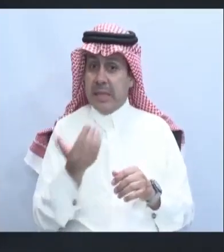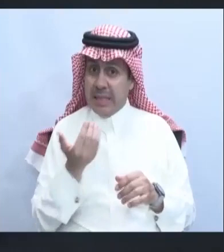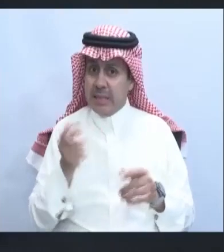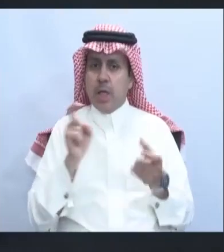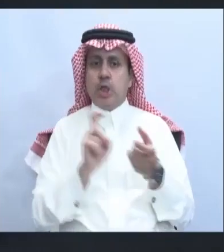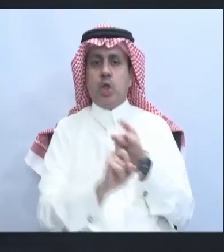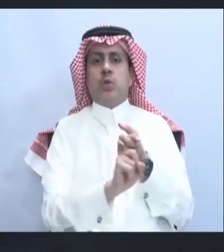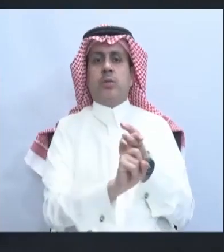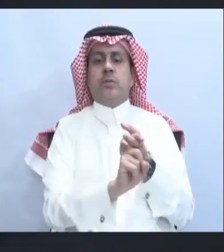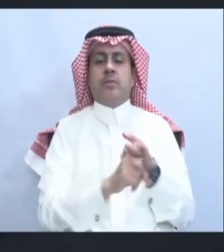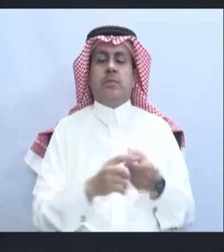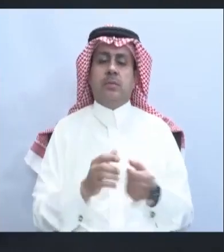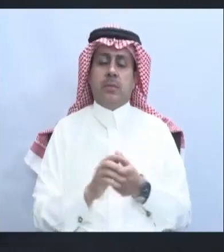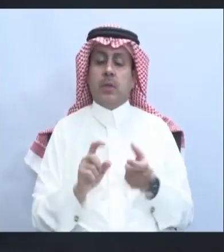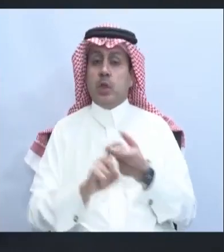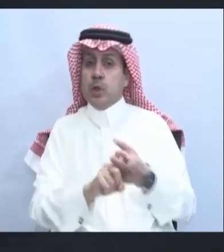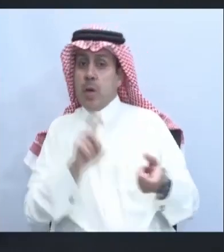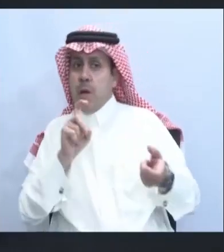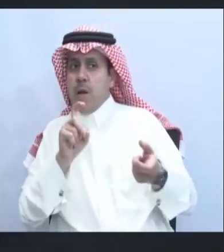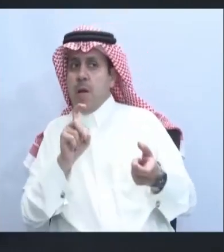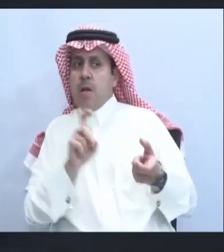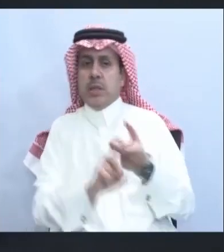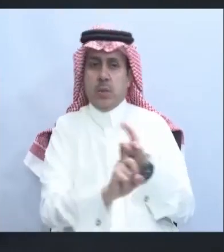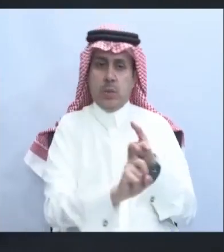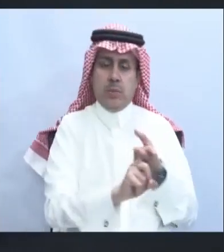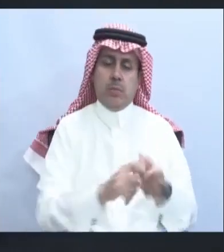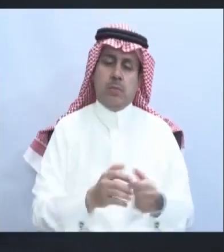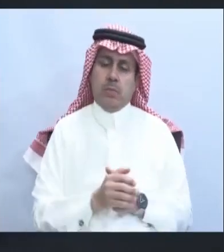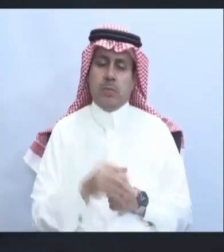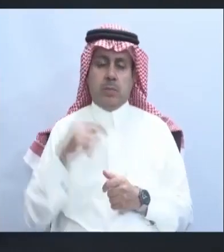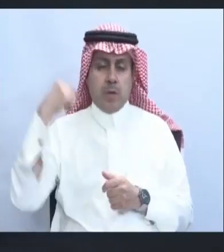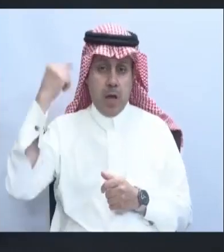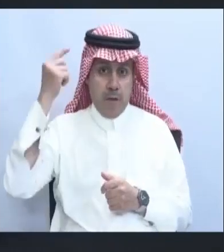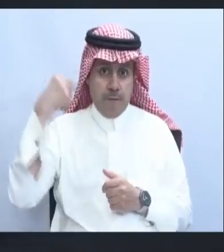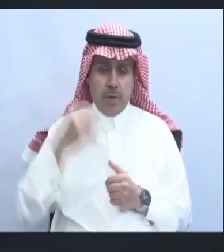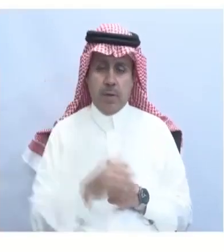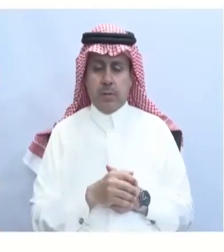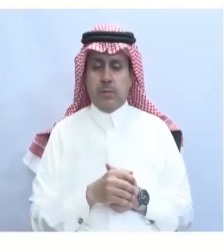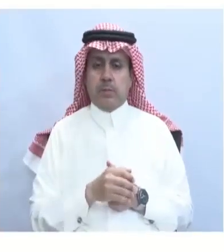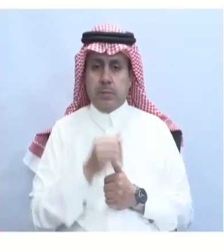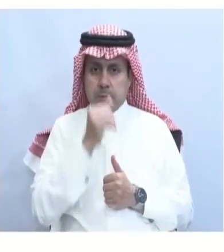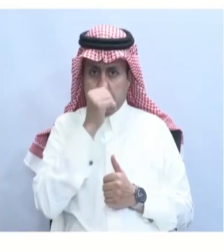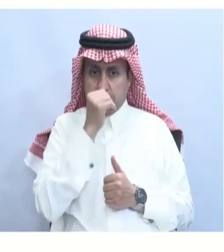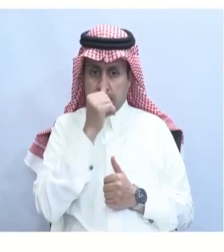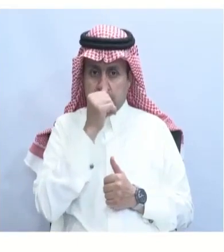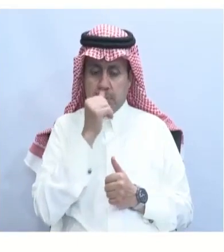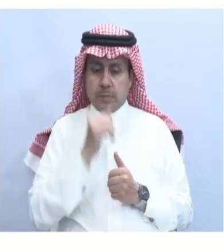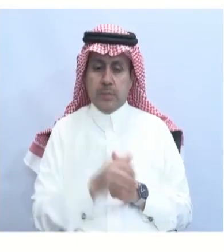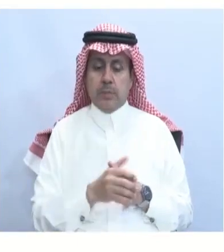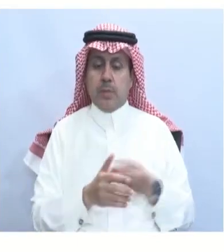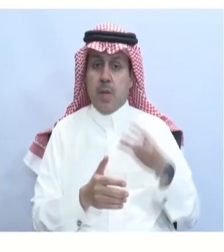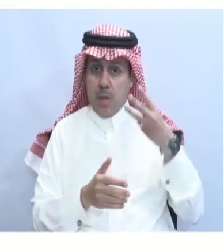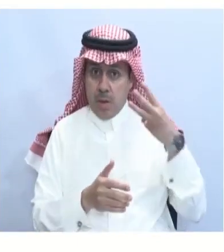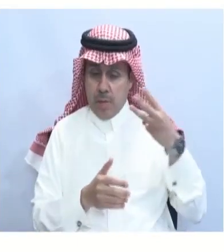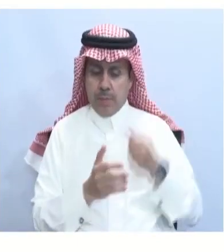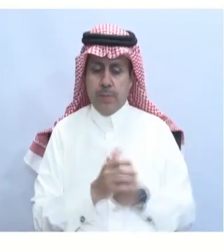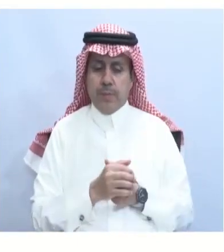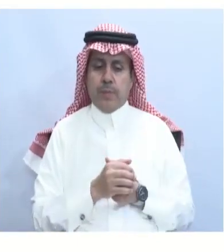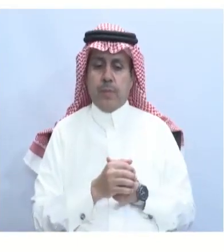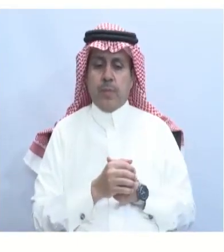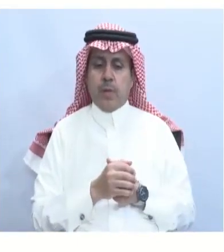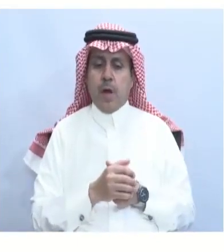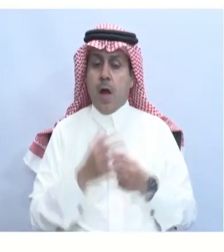الرجعه ومراجعه الامر للزوج او الزوجه ايضا من الحكم التي ممكن ان نستخلصها